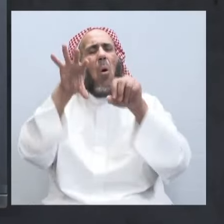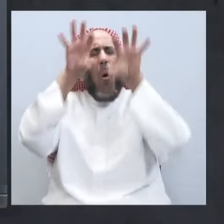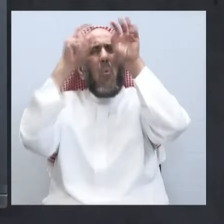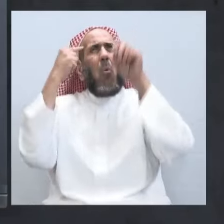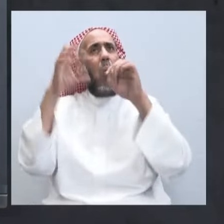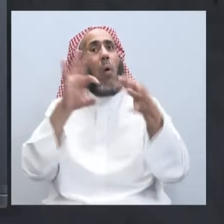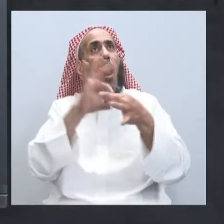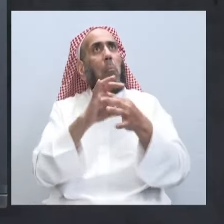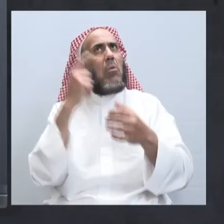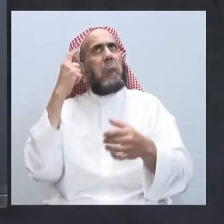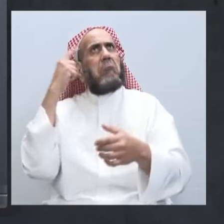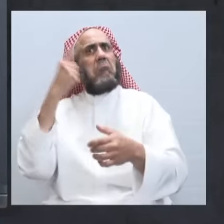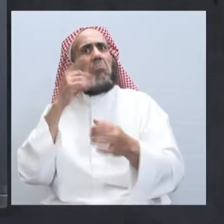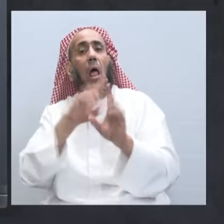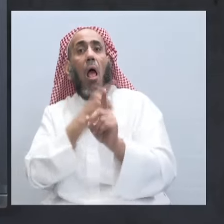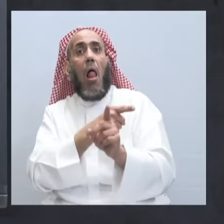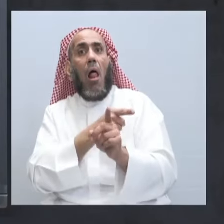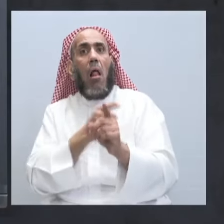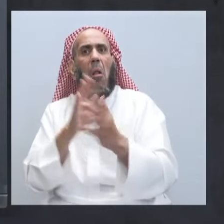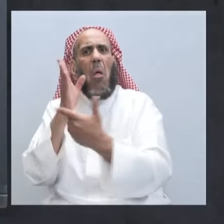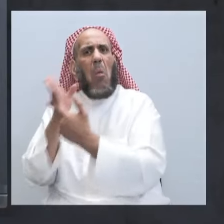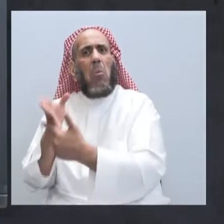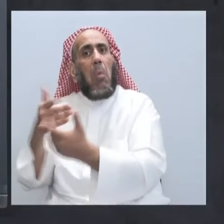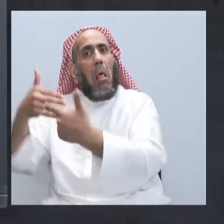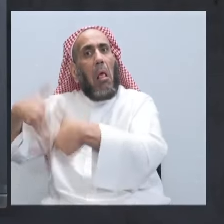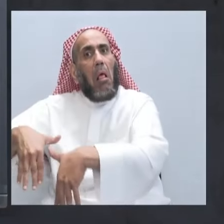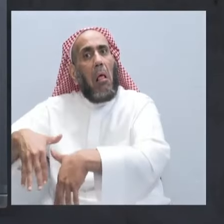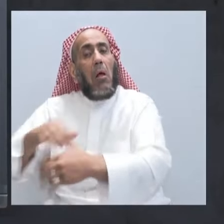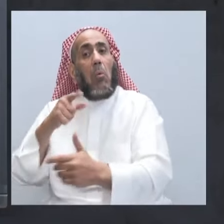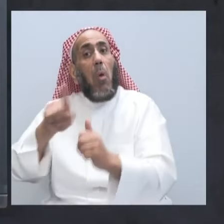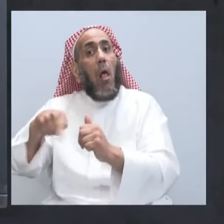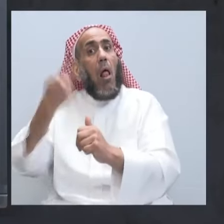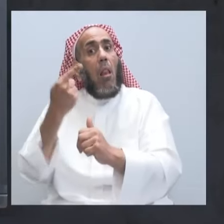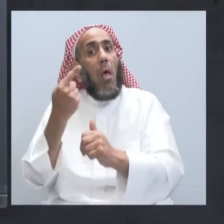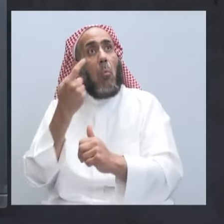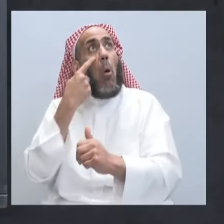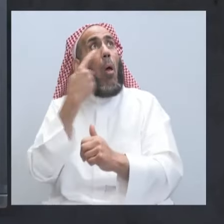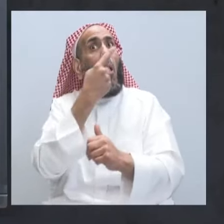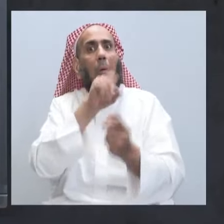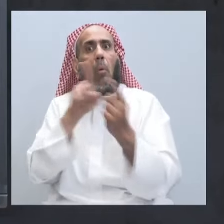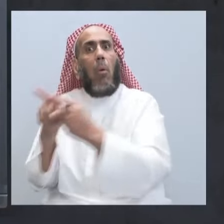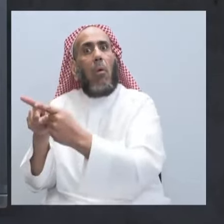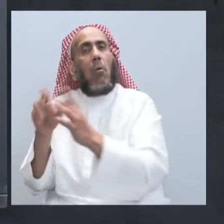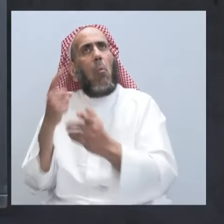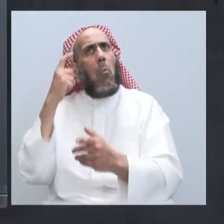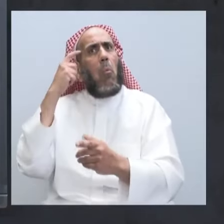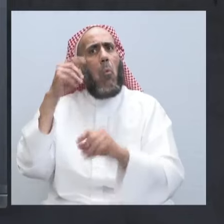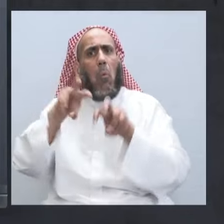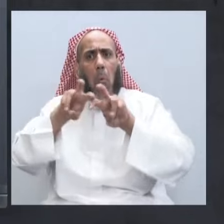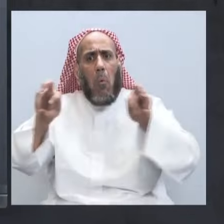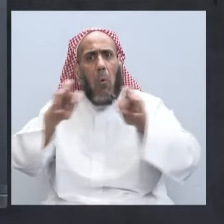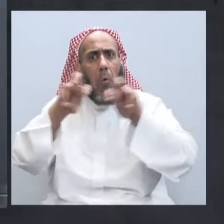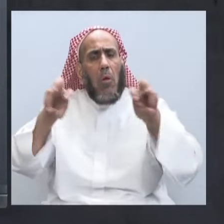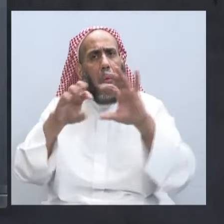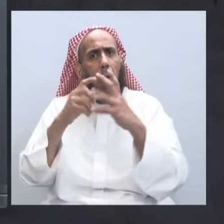فيها لا يرى هذا الامر الا برؤيتها يبدا يفتش عن